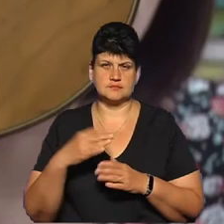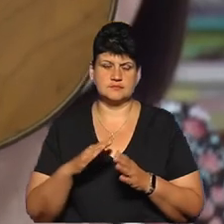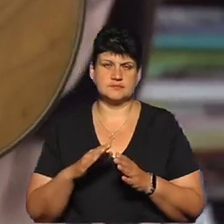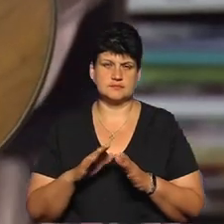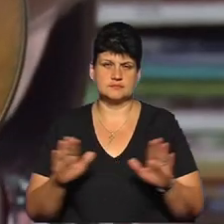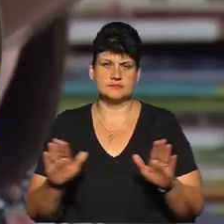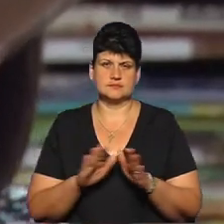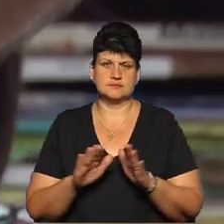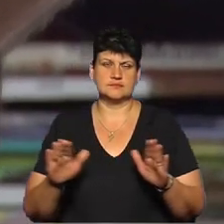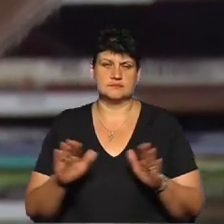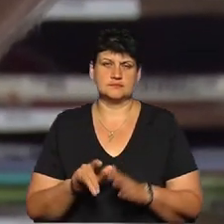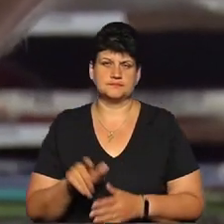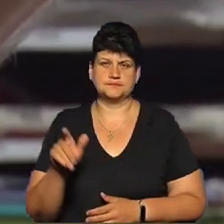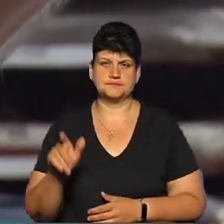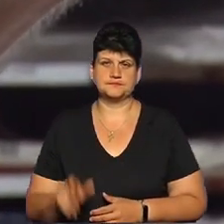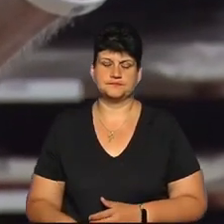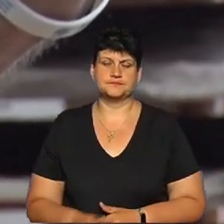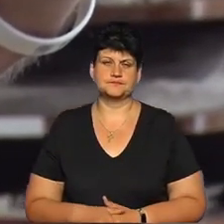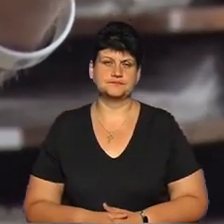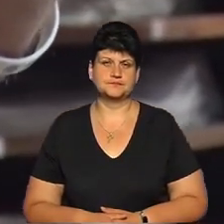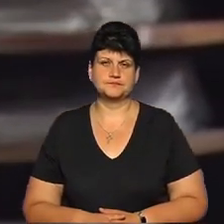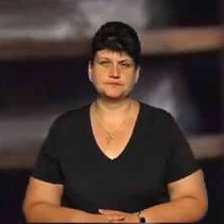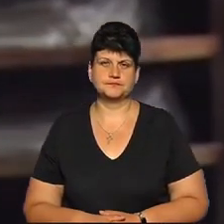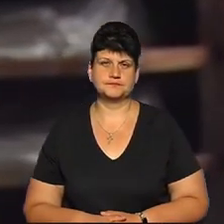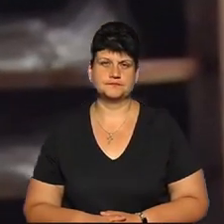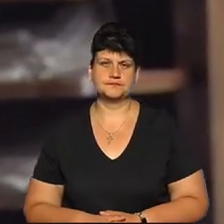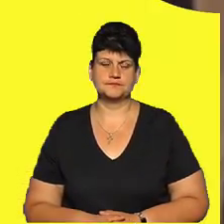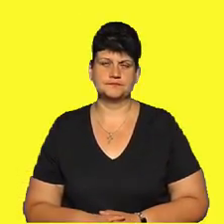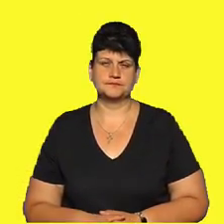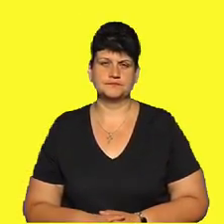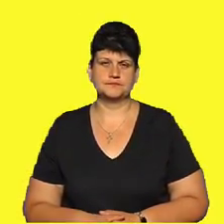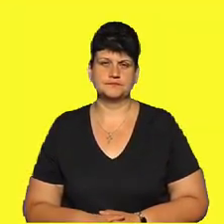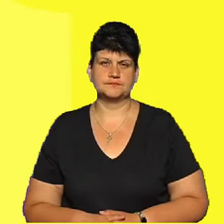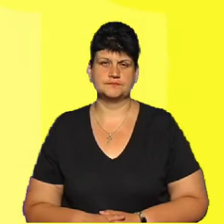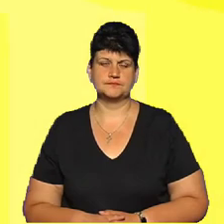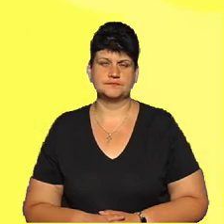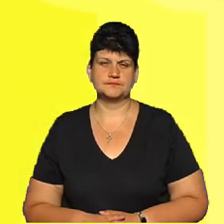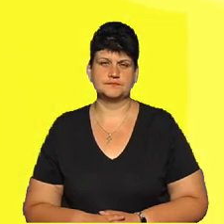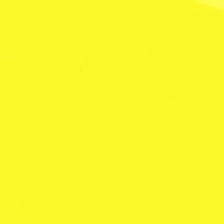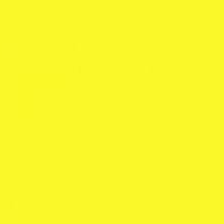Галіяш. Новини на Суспільному. Тернопіль.